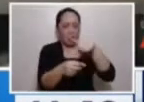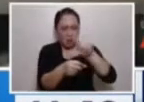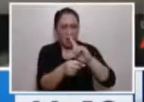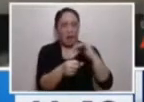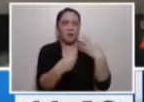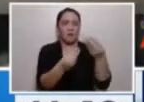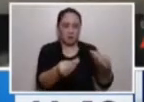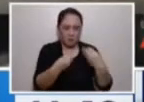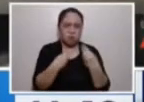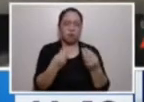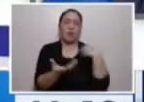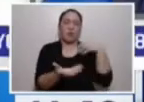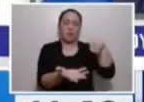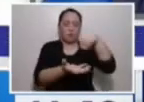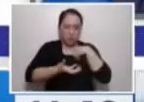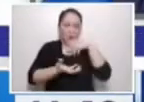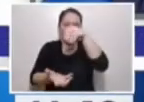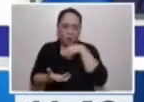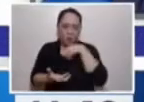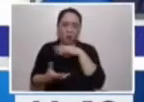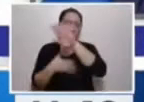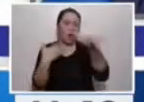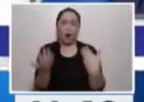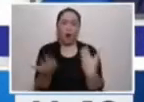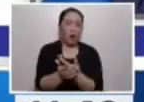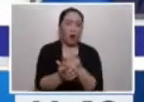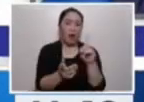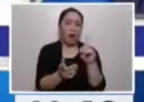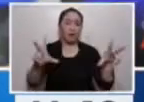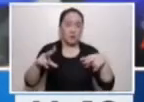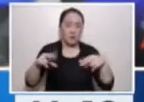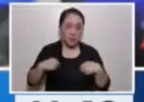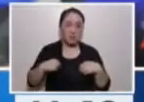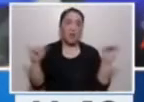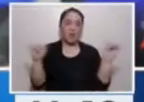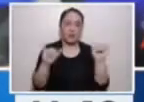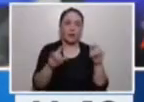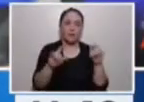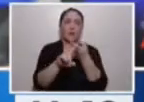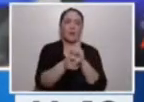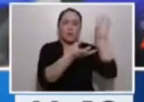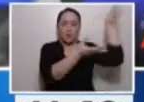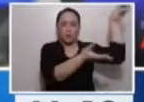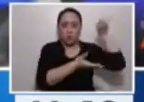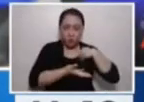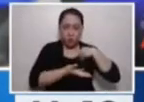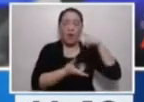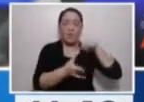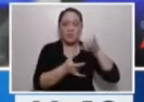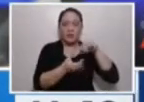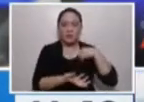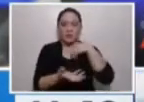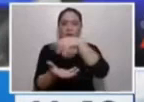nasasakupan. Dengolo Sulunash Ani para sa Radyo Pilipinas. Maraming salamat, Nashra Ani. Secretary Martin and Yusek Rocky, yan